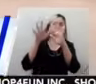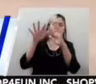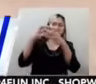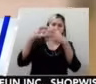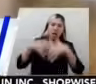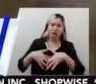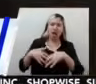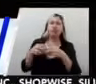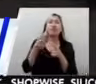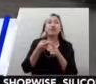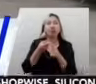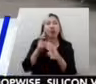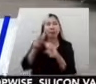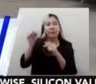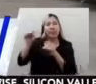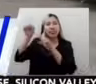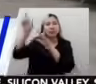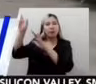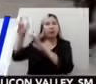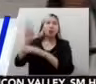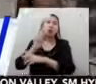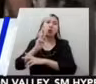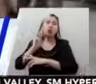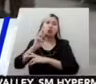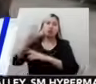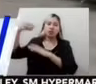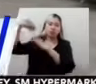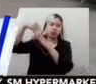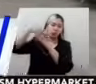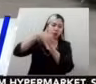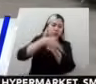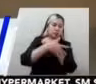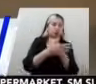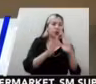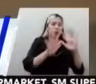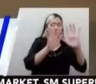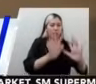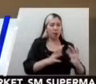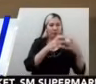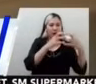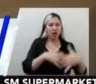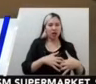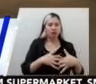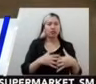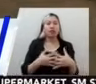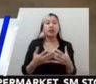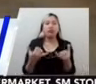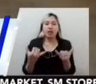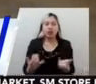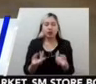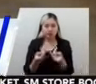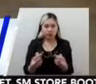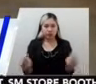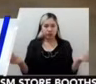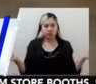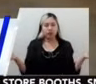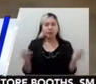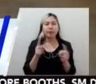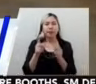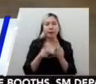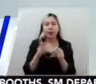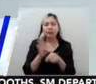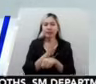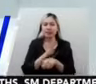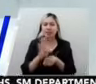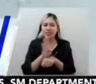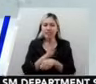na tumaas ang tubig. Humupa na ang baha sa maraming lugar sa kainta. Ang mga residente, abala na sa paglilinis ng